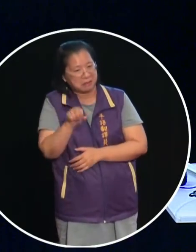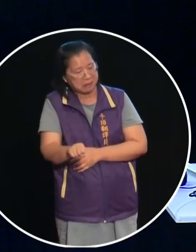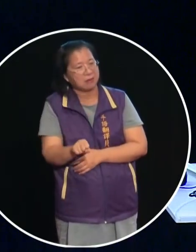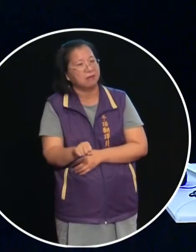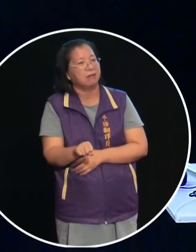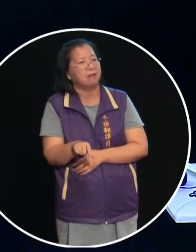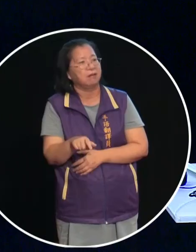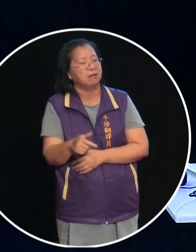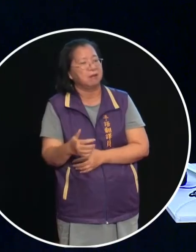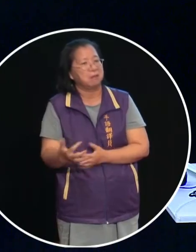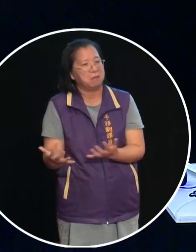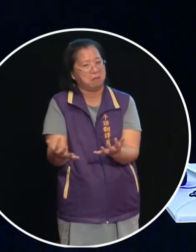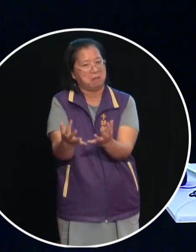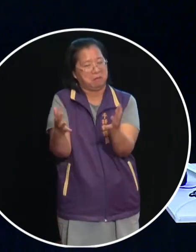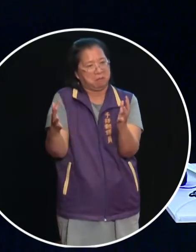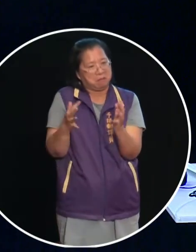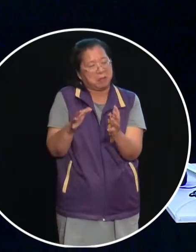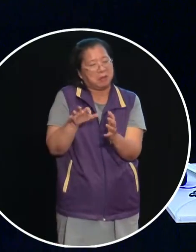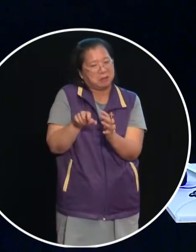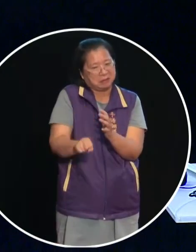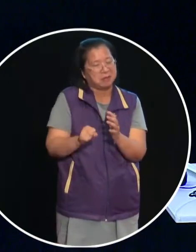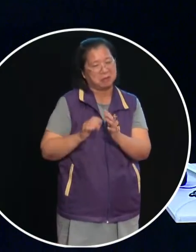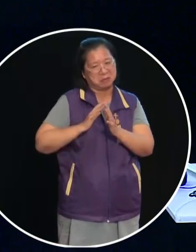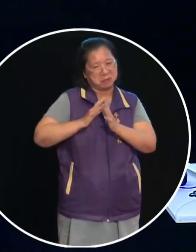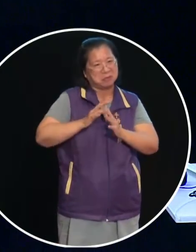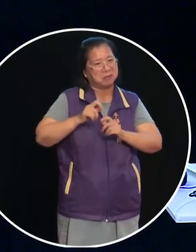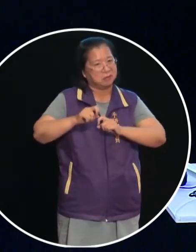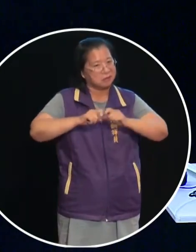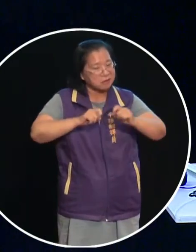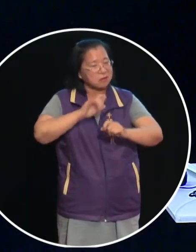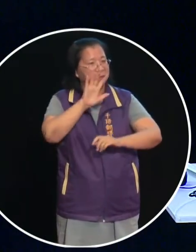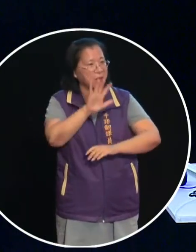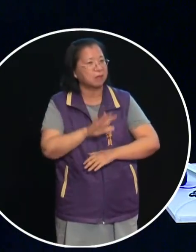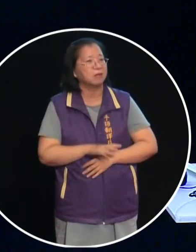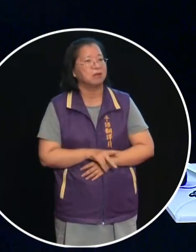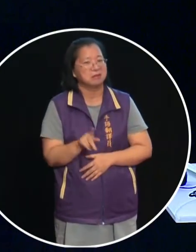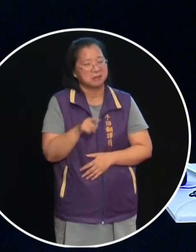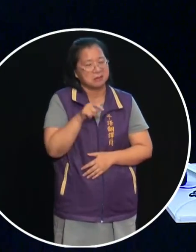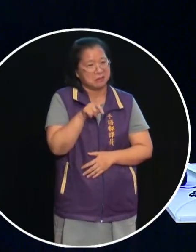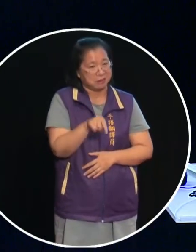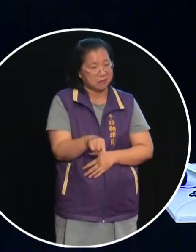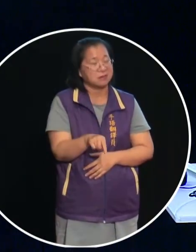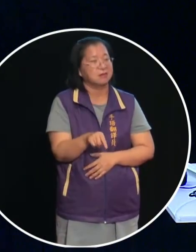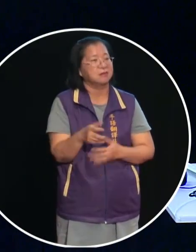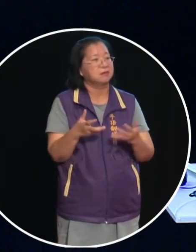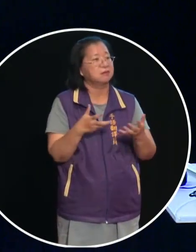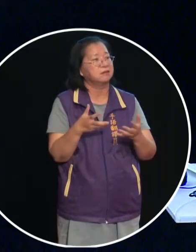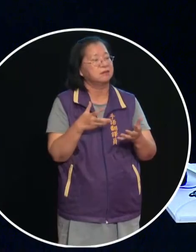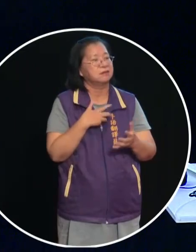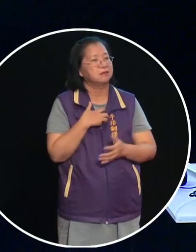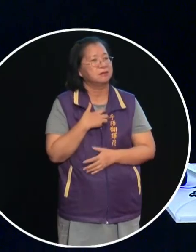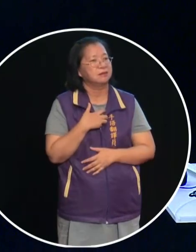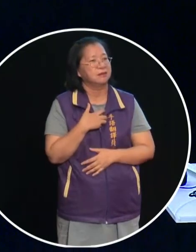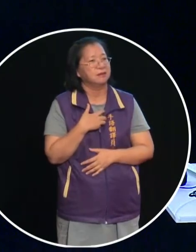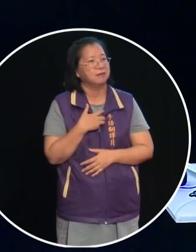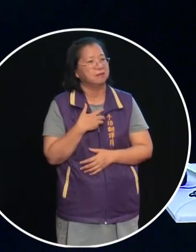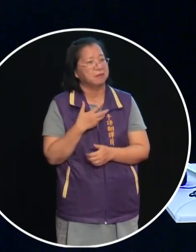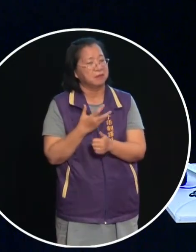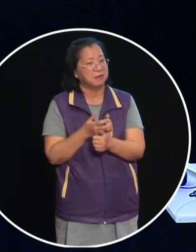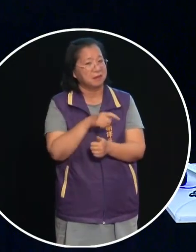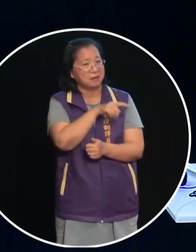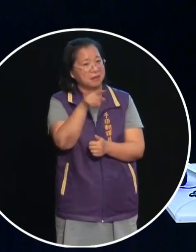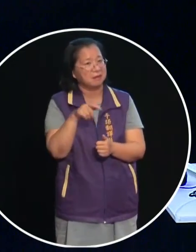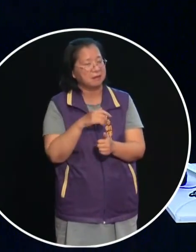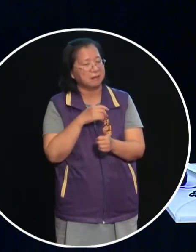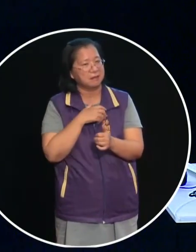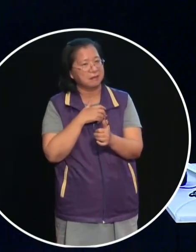湾，他有一个作战准备作战计划，那么他们借着这个机会就给台湾一个